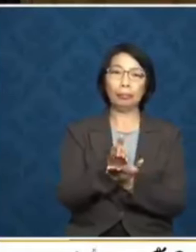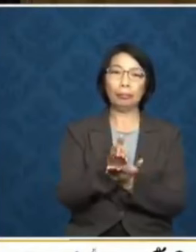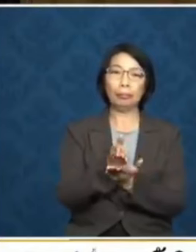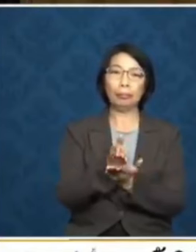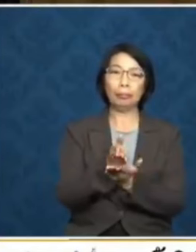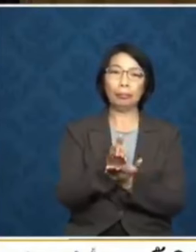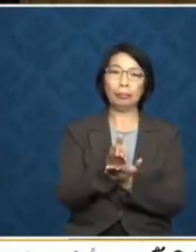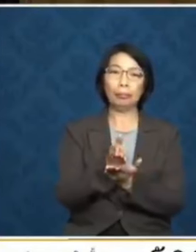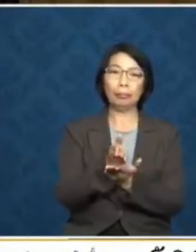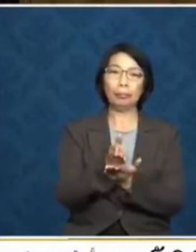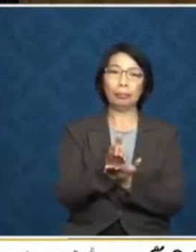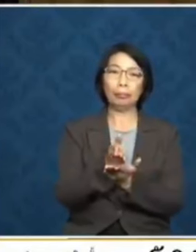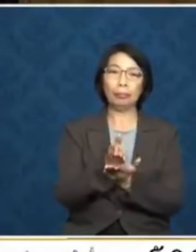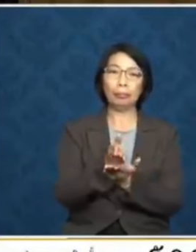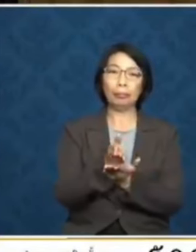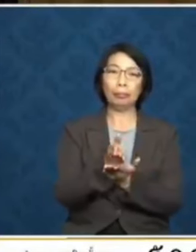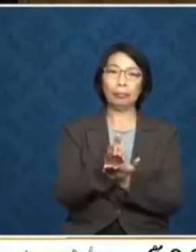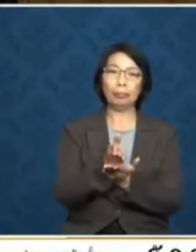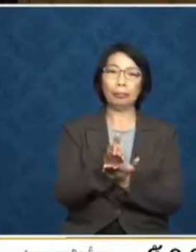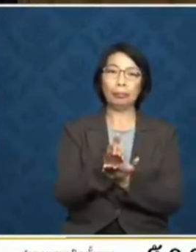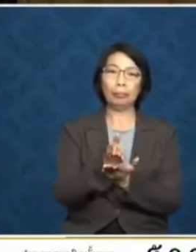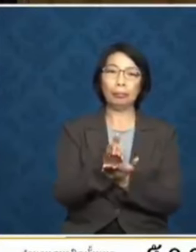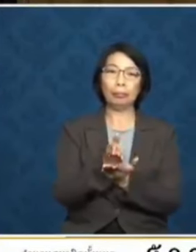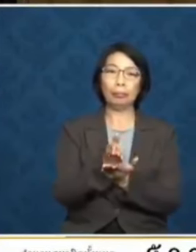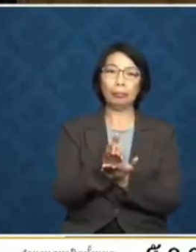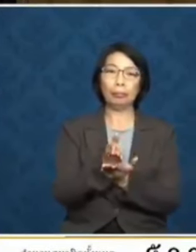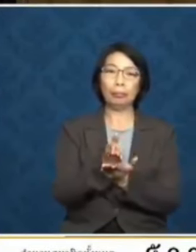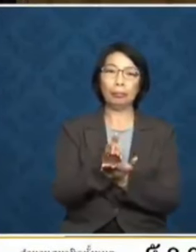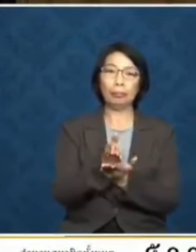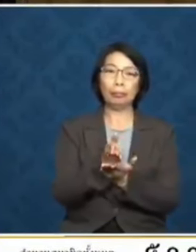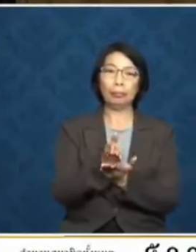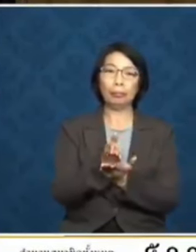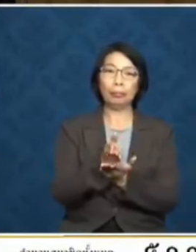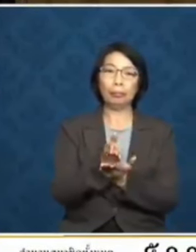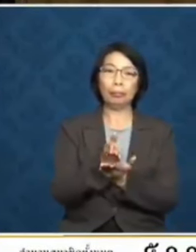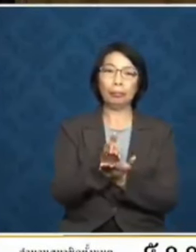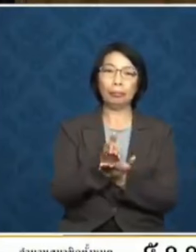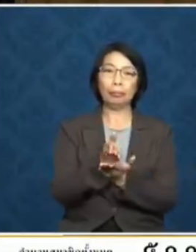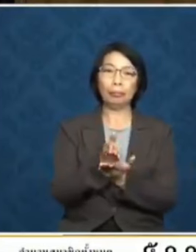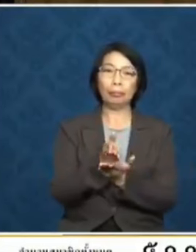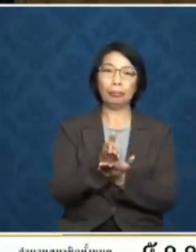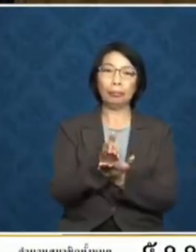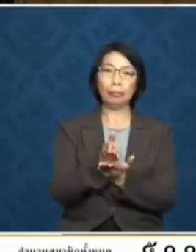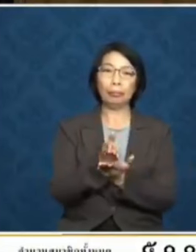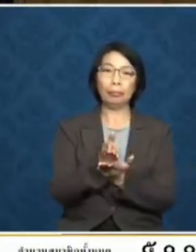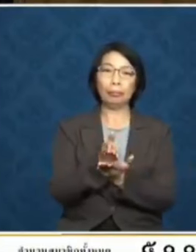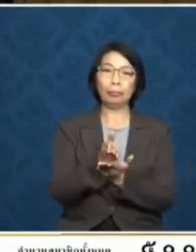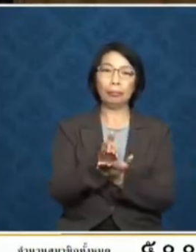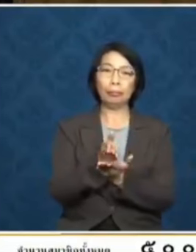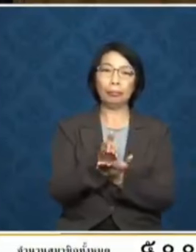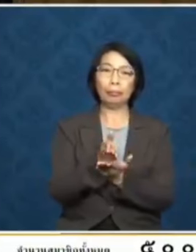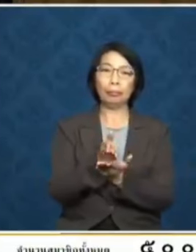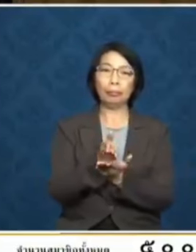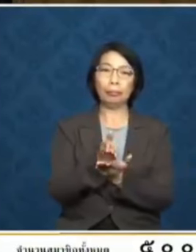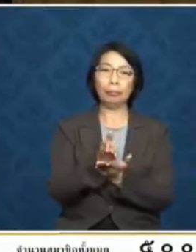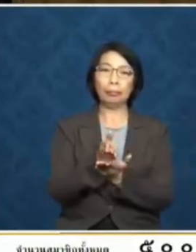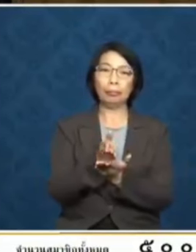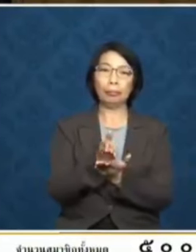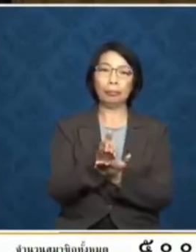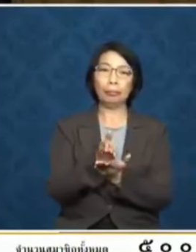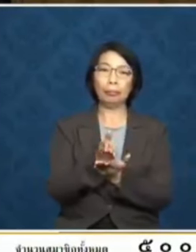ขกฎหมายฉบับนี้ก็คือพ.ร.บ.วินัยการเงินการคลังเข้าสู่สภาเพื่อนส.ส.ทุกคนจากทุกพรรคจะร่ว